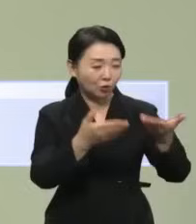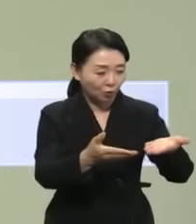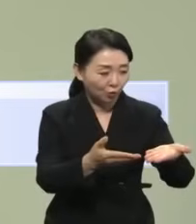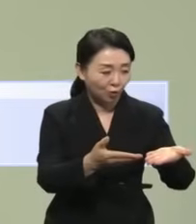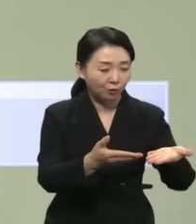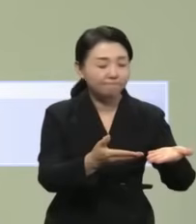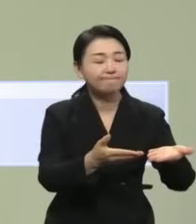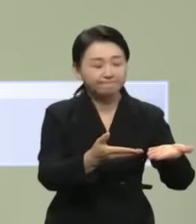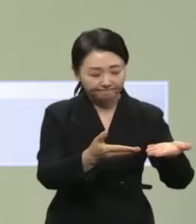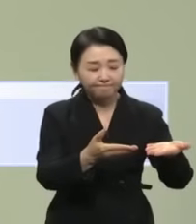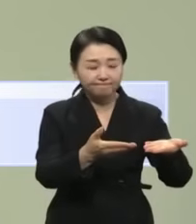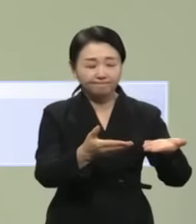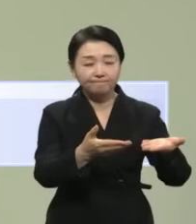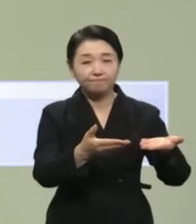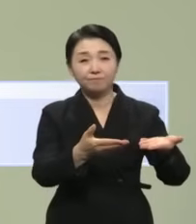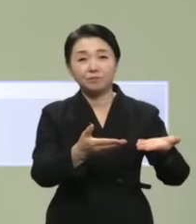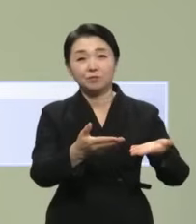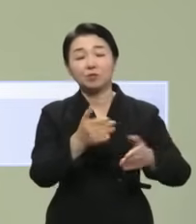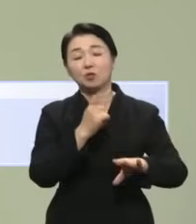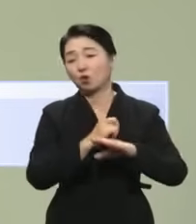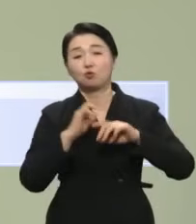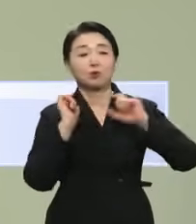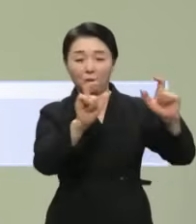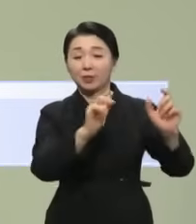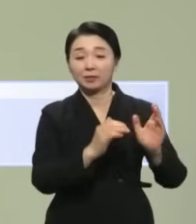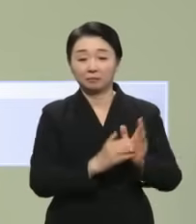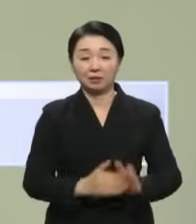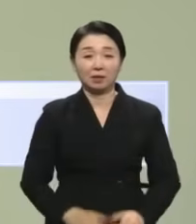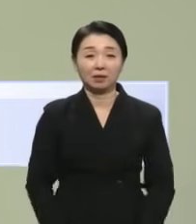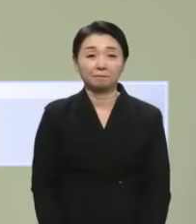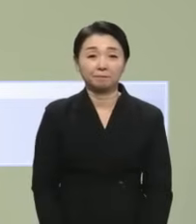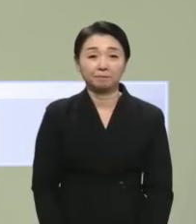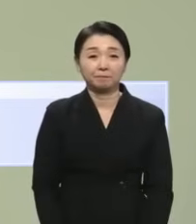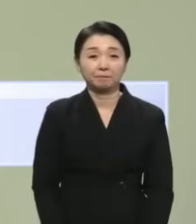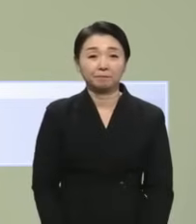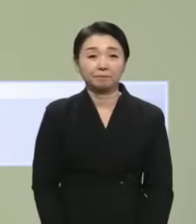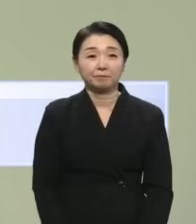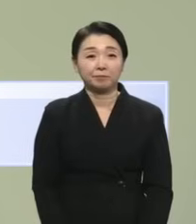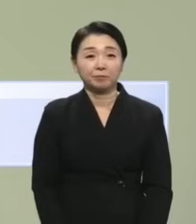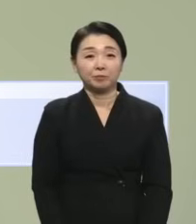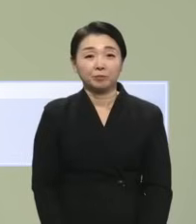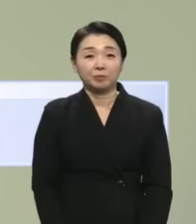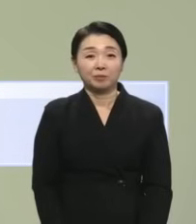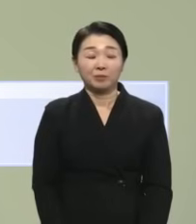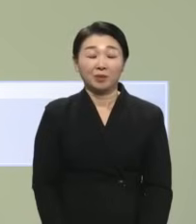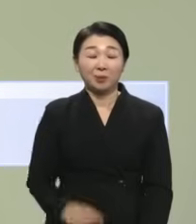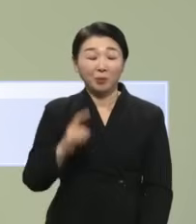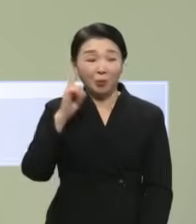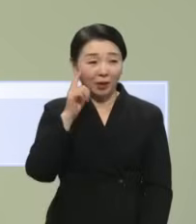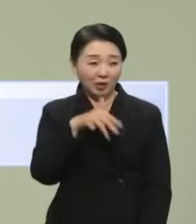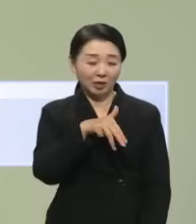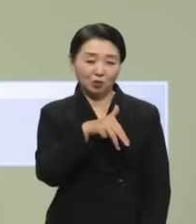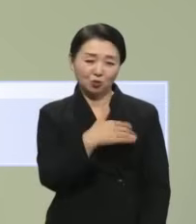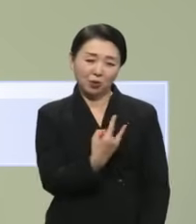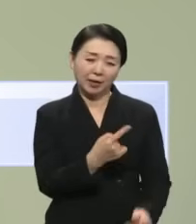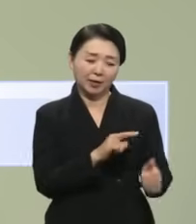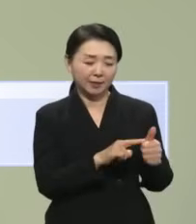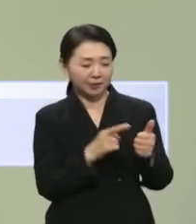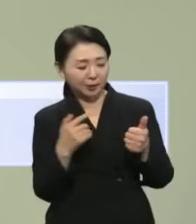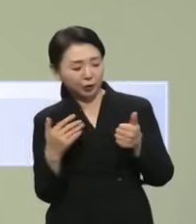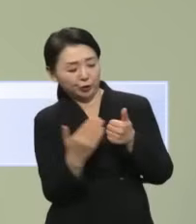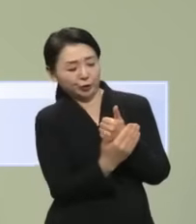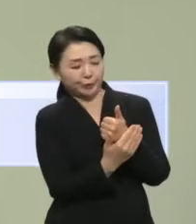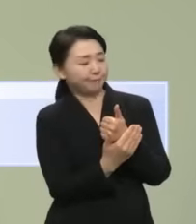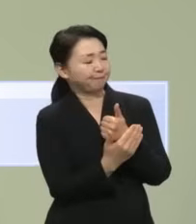엄중 경고를 이렇게 날린 상황이고요 여기에 대해서 우리께서 말씀해 주신 것처럼 쉴듯 시거나 이러 하기에는 좀 주적